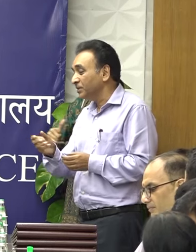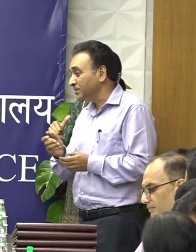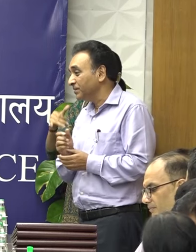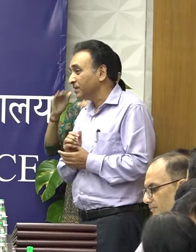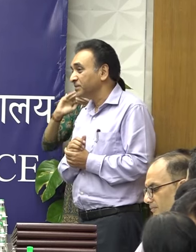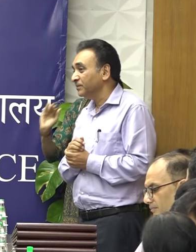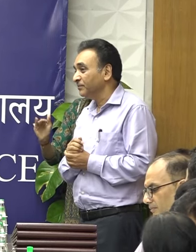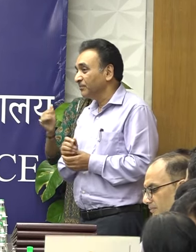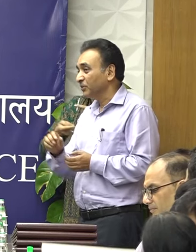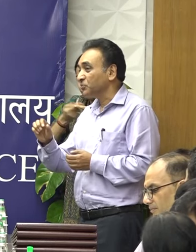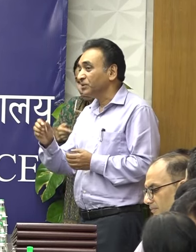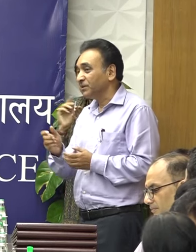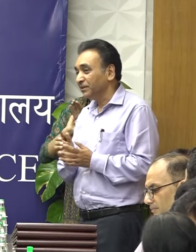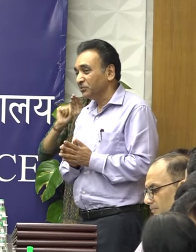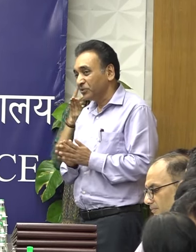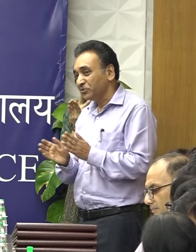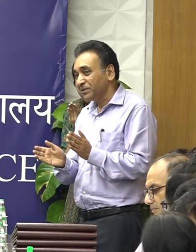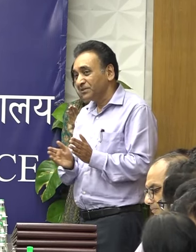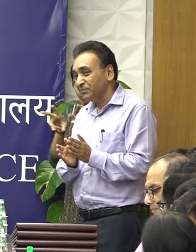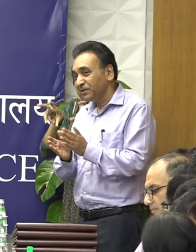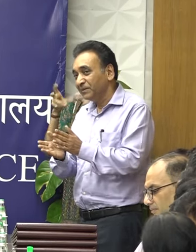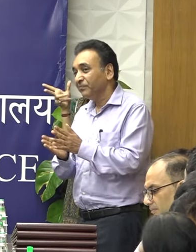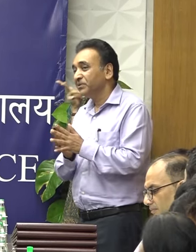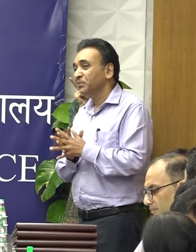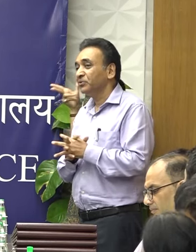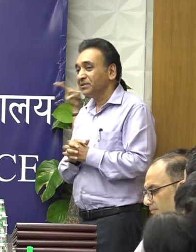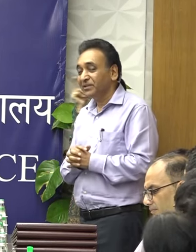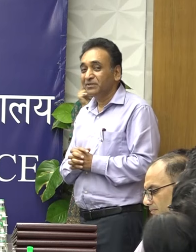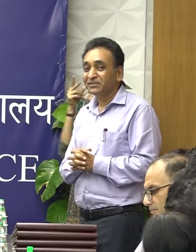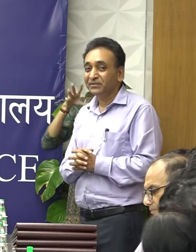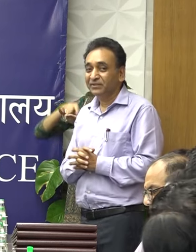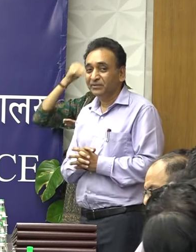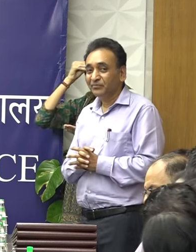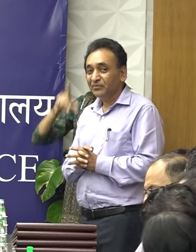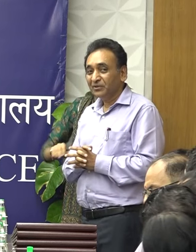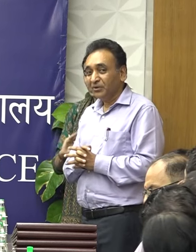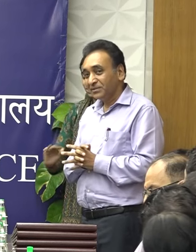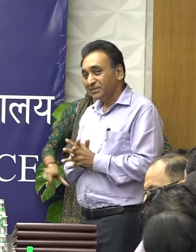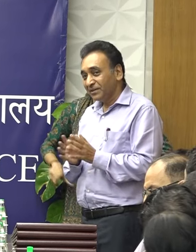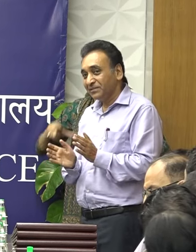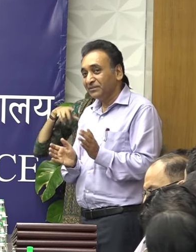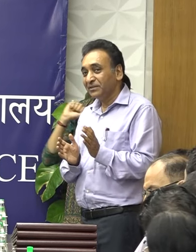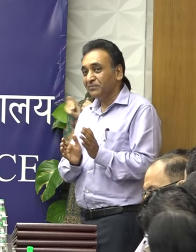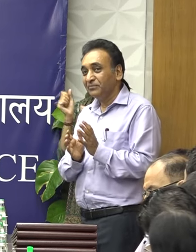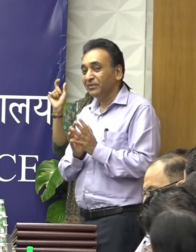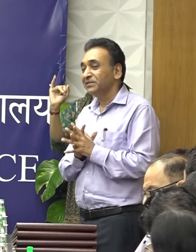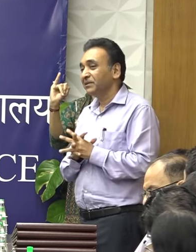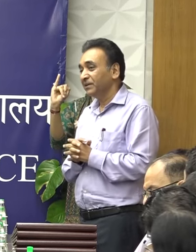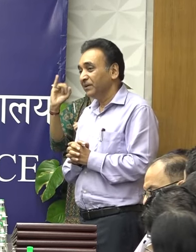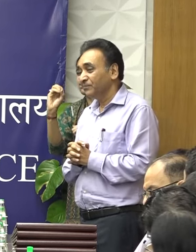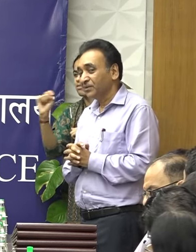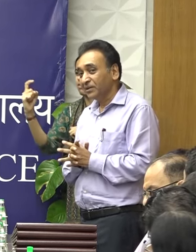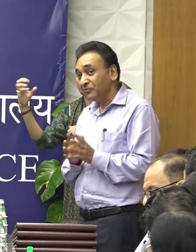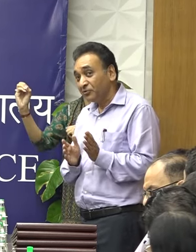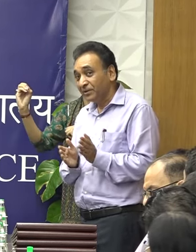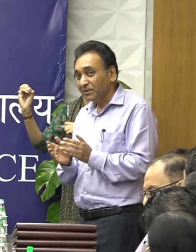दरवाज़ा खोलना सीख गया कैसे उसको करना है। तो छोटी छोटी चीज़ें हैं बट जिससे पूरी ज़िंदगी बदल सकती है। तो आजकल 60 से 70 हम इस तरह